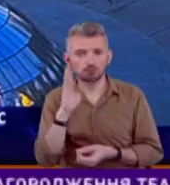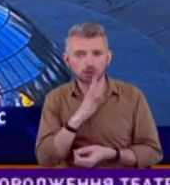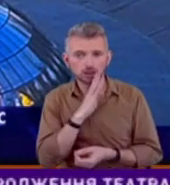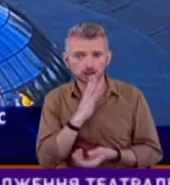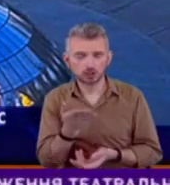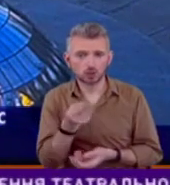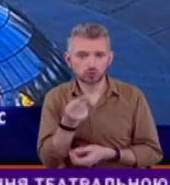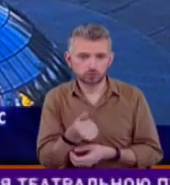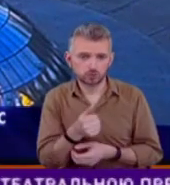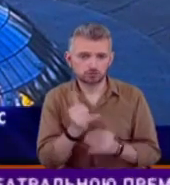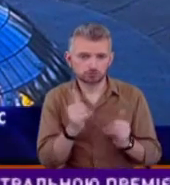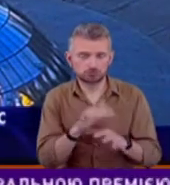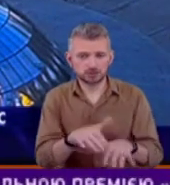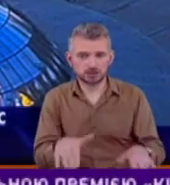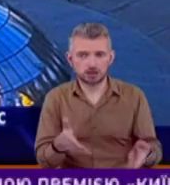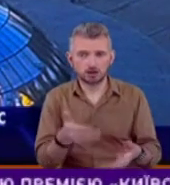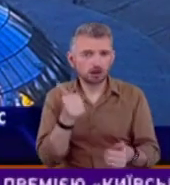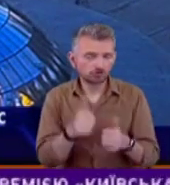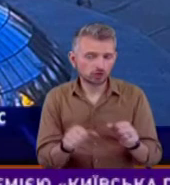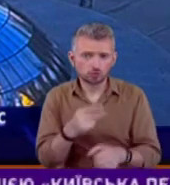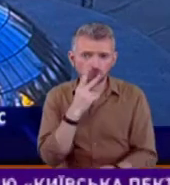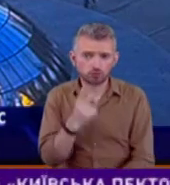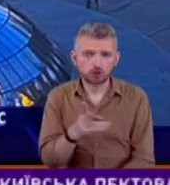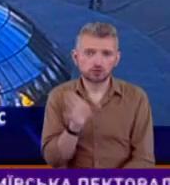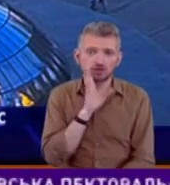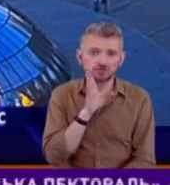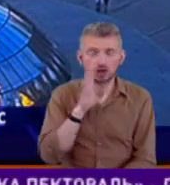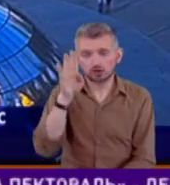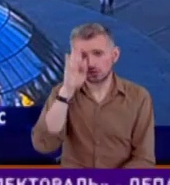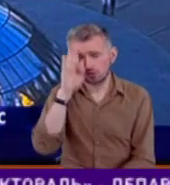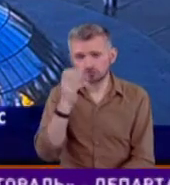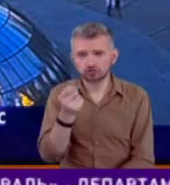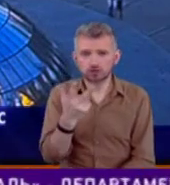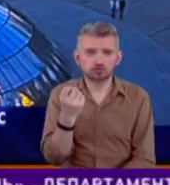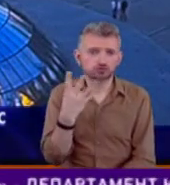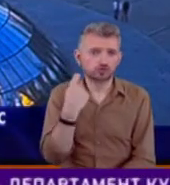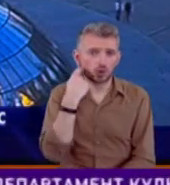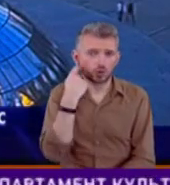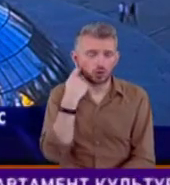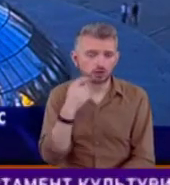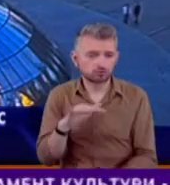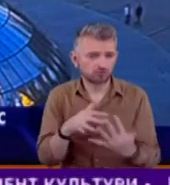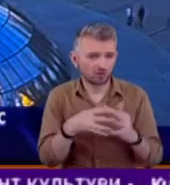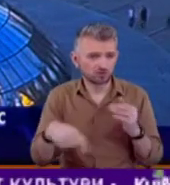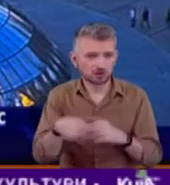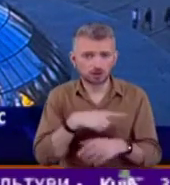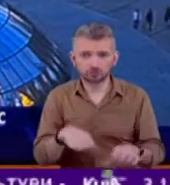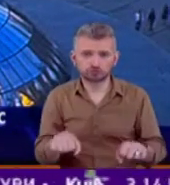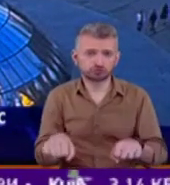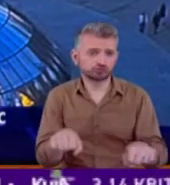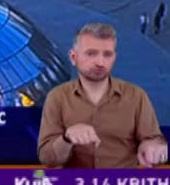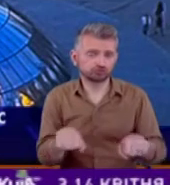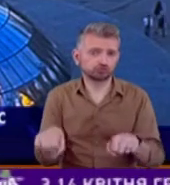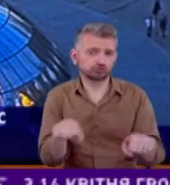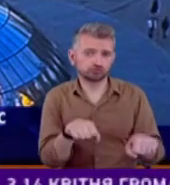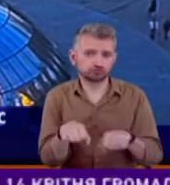ну, купують дітям, ну, часто можна побачити і дівчатка, і хлопчики, там 13-14 років по селах, вони ж виїжджають на цих